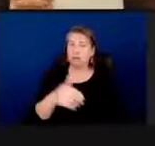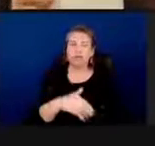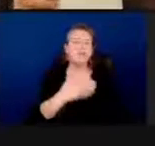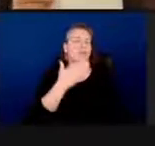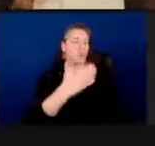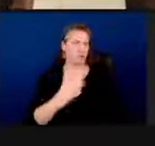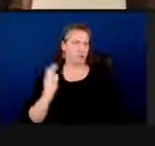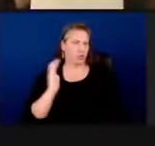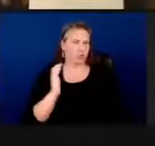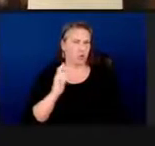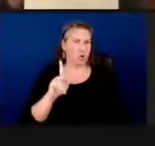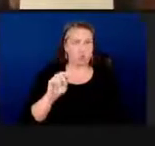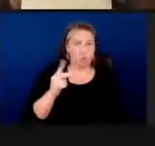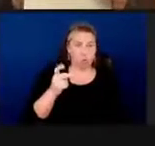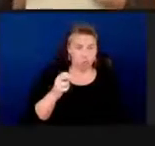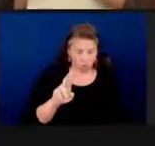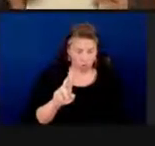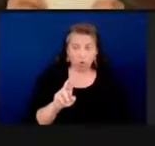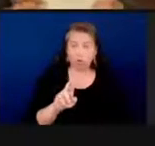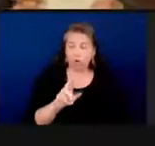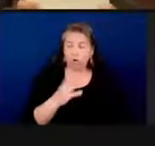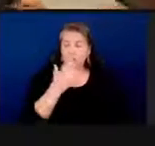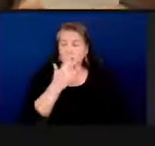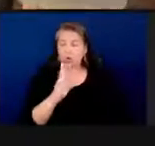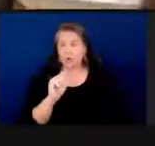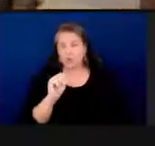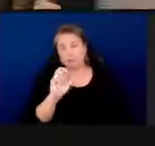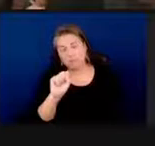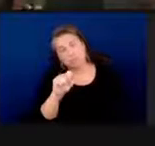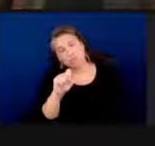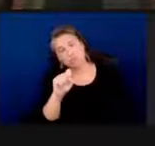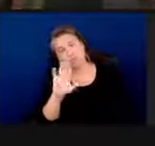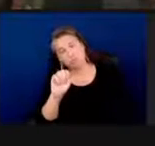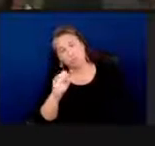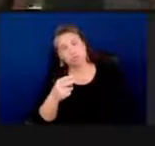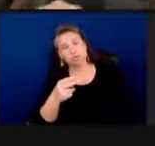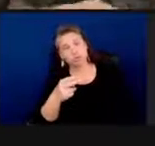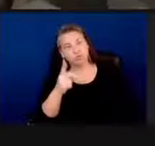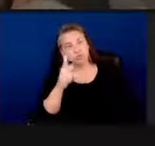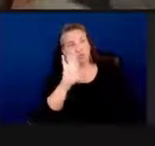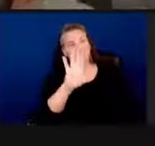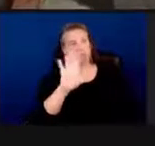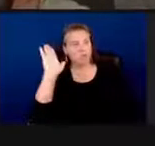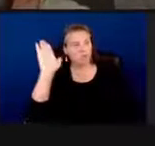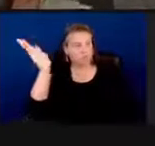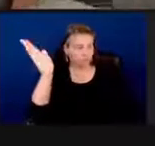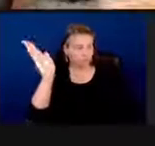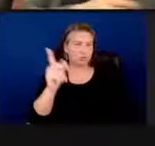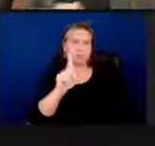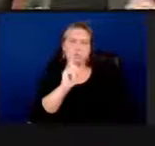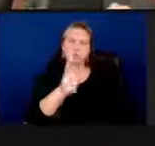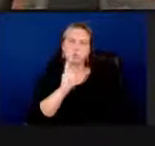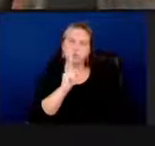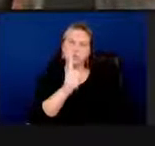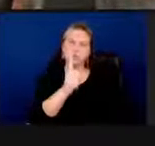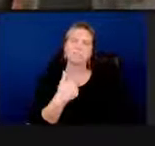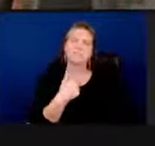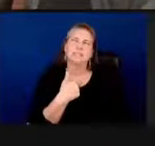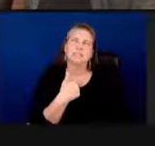شكرا حضرة رئيسة بورتر، شكرا سيدة بوش على هذا العرض. أنا